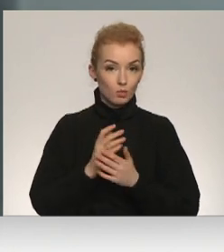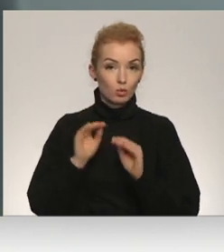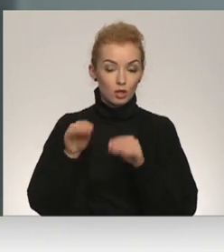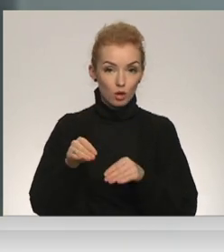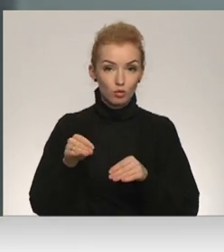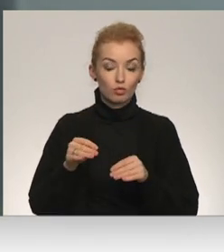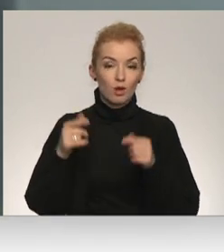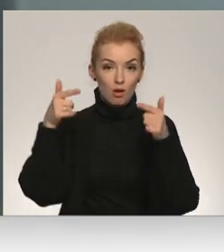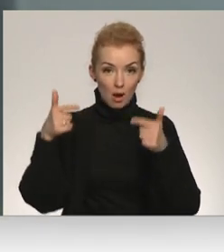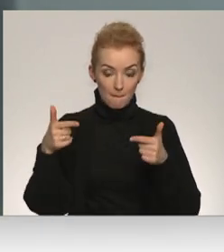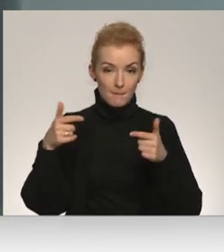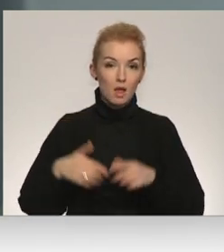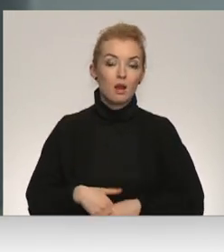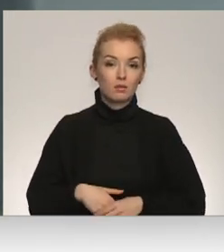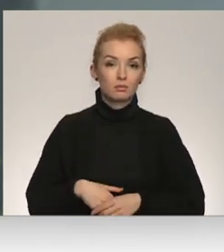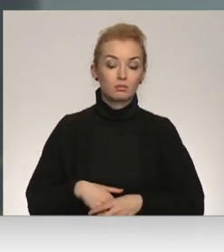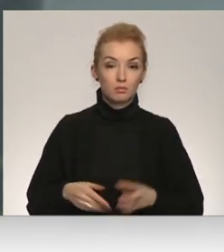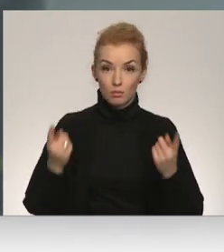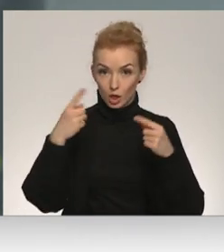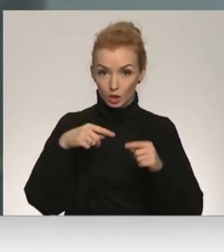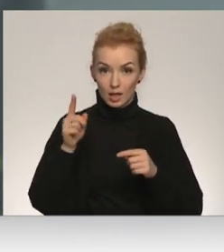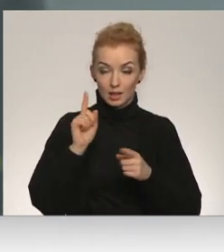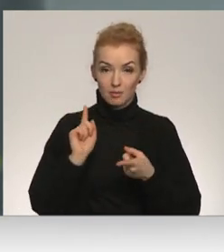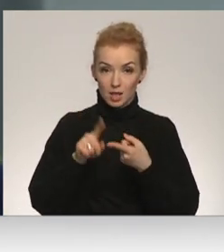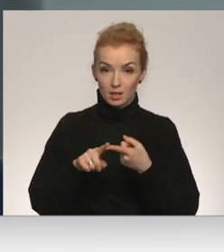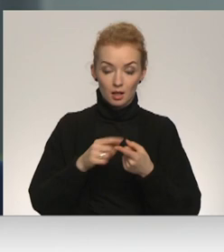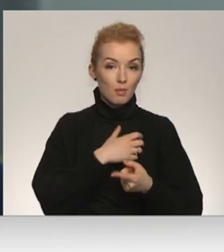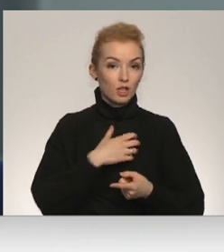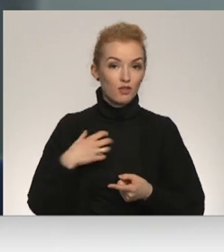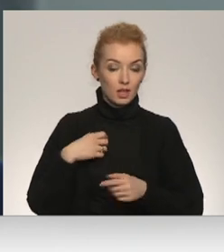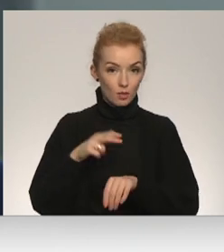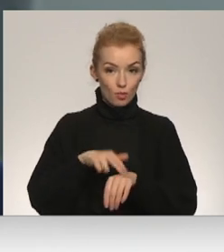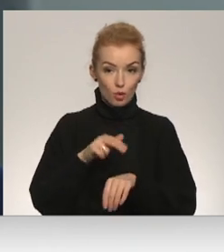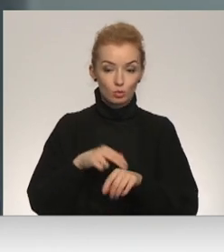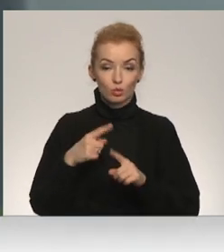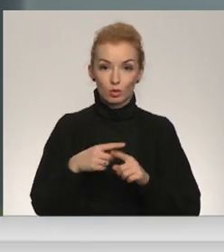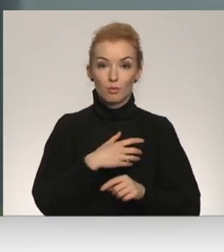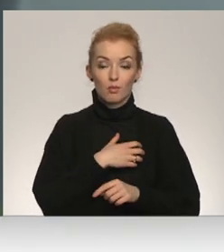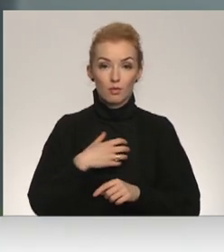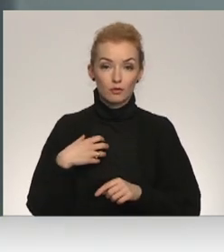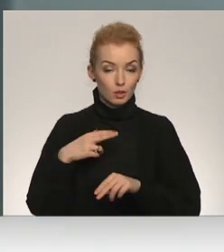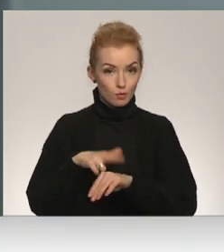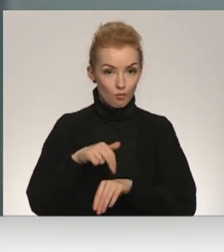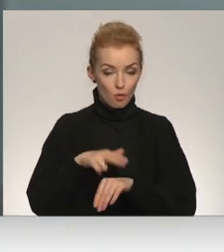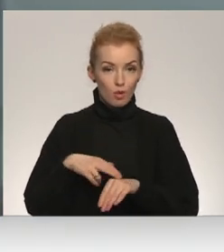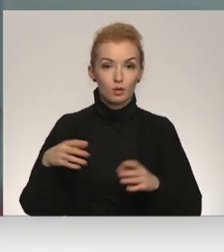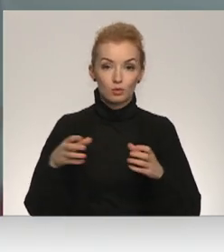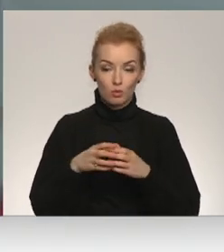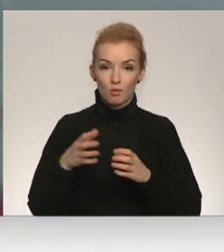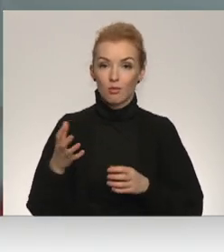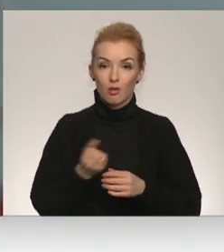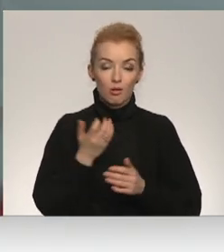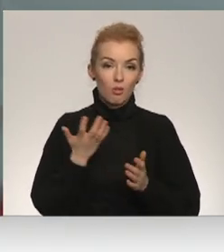video novērošanas kameru, kas šobrīd ir pieslēgta pašvaldības policija, un pašvaldības policija ar kaut